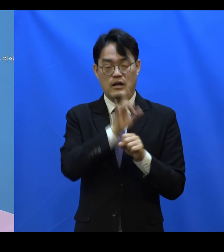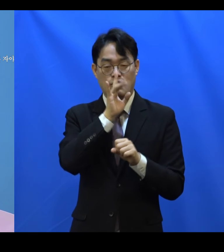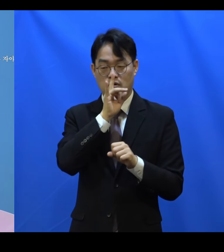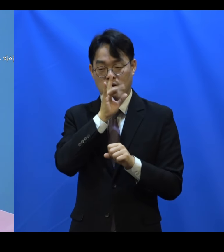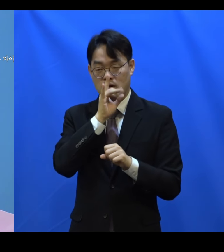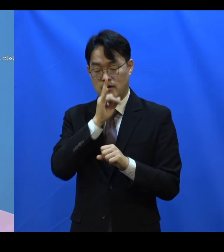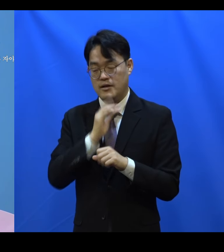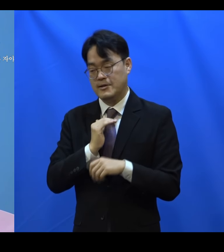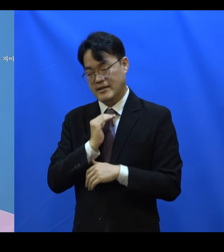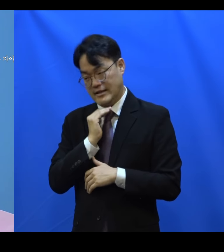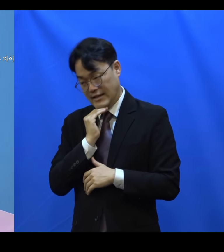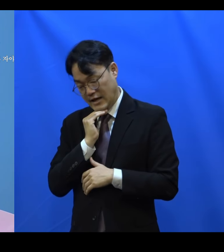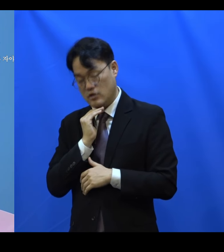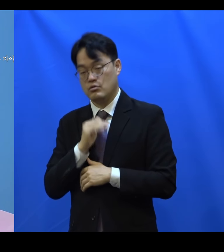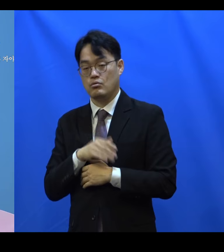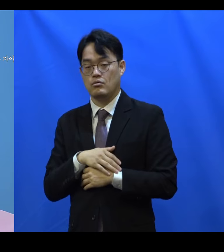돼요.